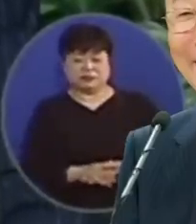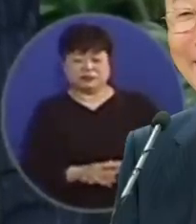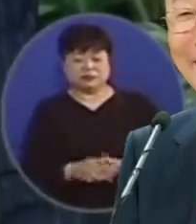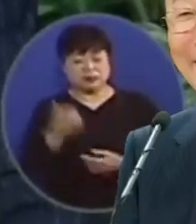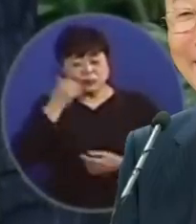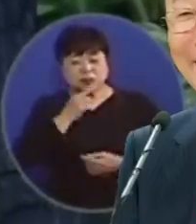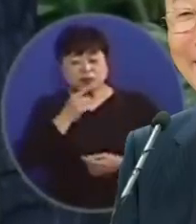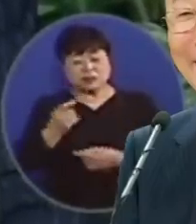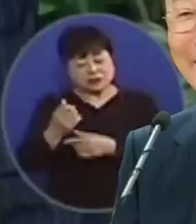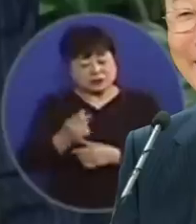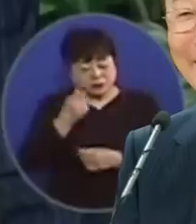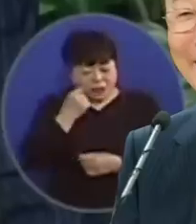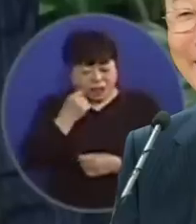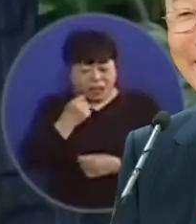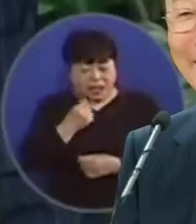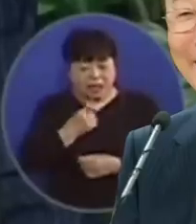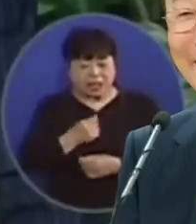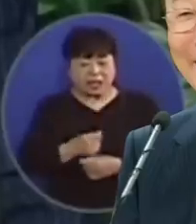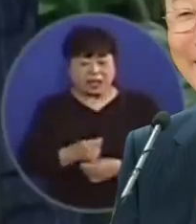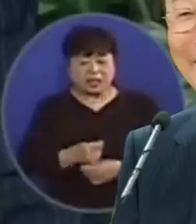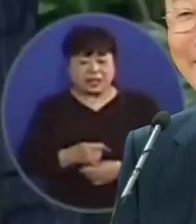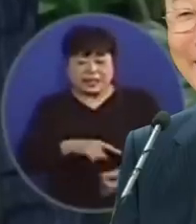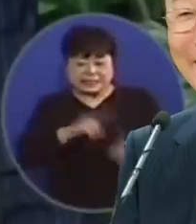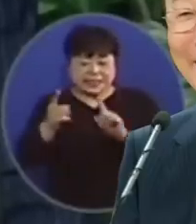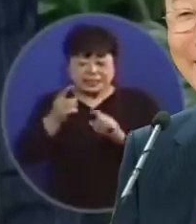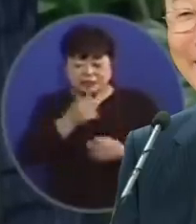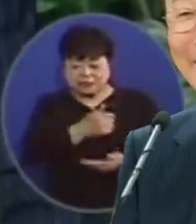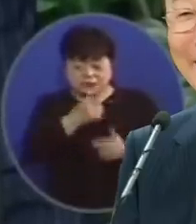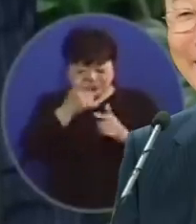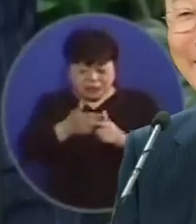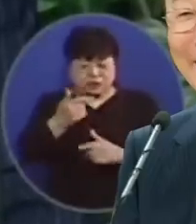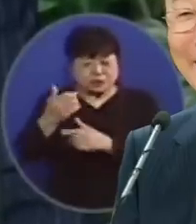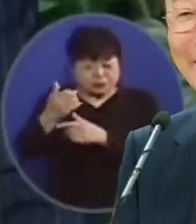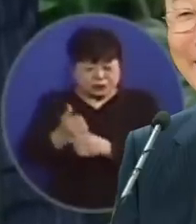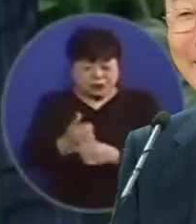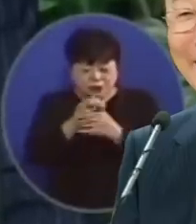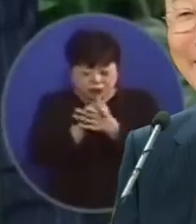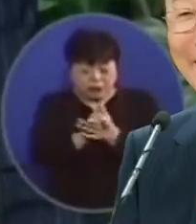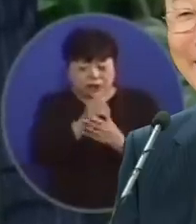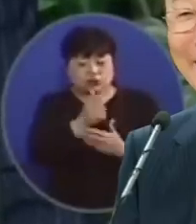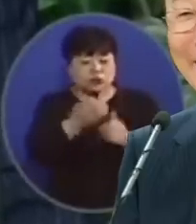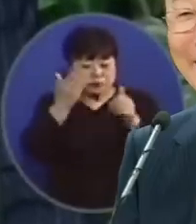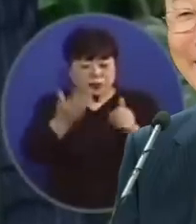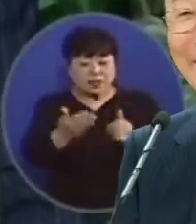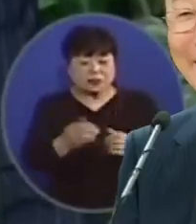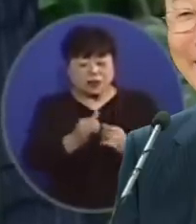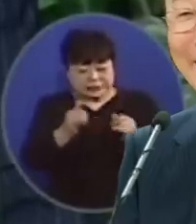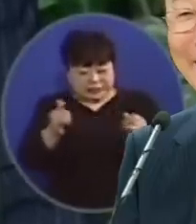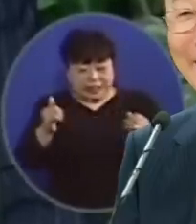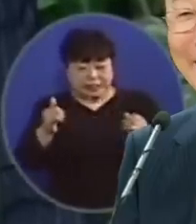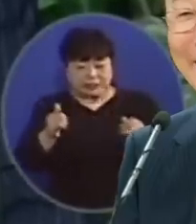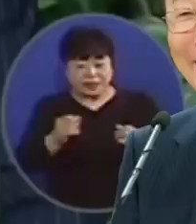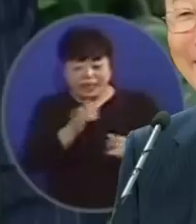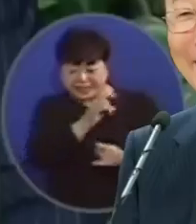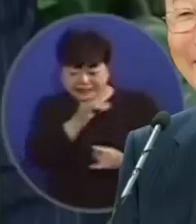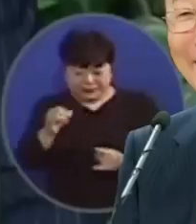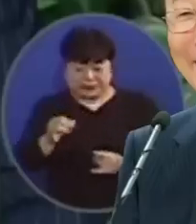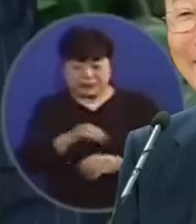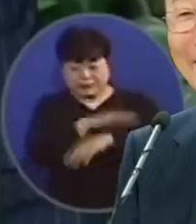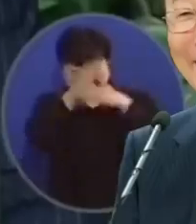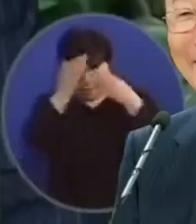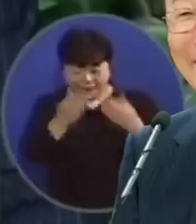누구에게 의지할 수 없는데 그 사신 예수님을 의지하고 기도하니까 주님께서 그 사람들을 한 사람 한 사람